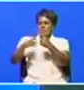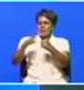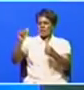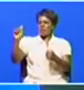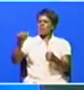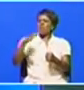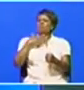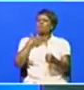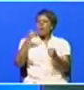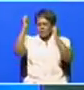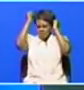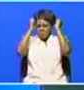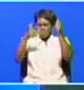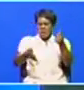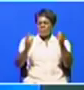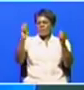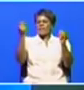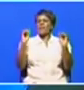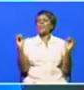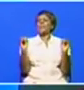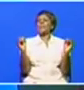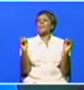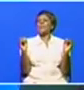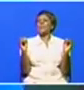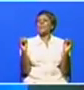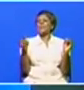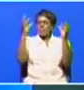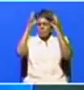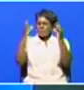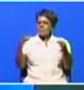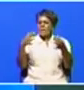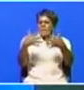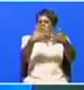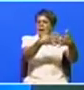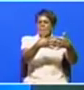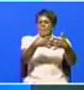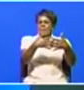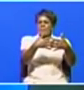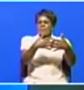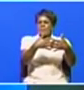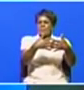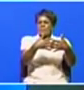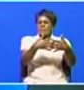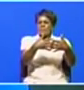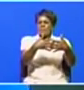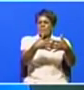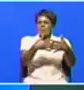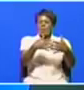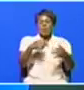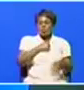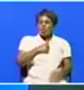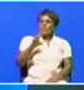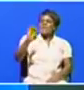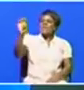mbona hukutaka kuwa mwanajeshi hapa nchini Kenya? Sipana wanajeshi pia. Mbona ukaamua Uingereza? Na ni vipi ambapo walikuchagua kuwa unaweza kujiunga